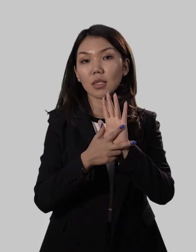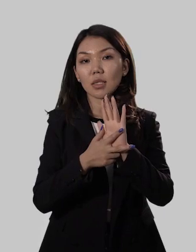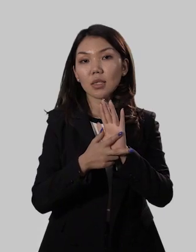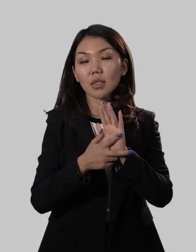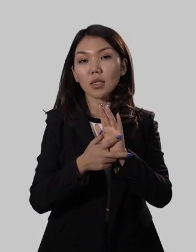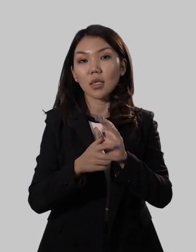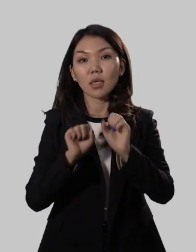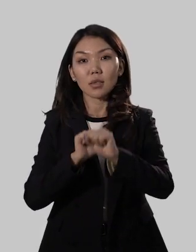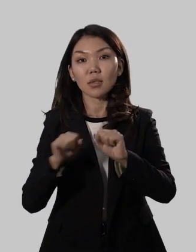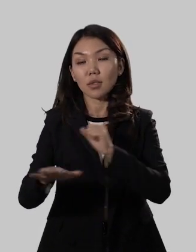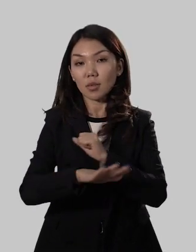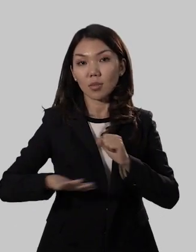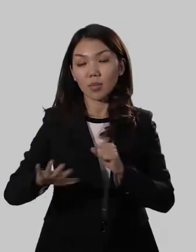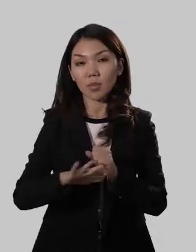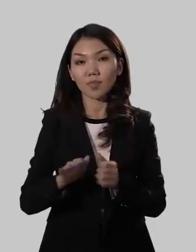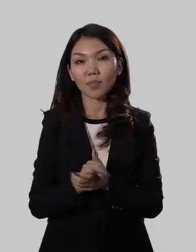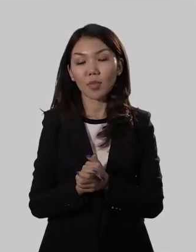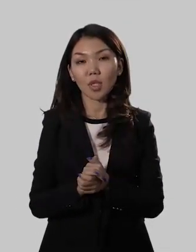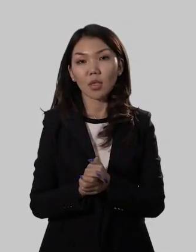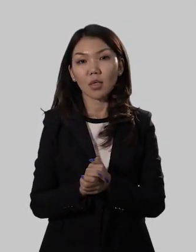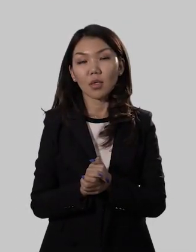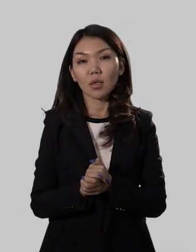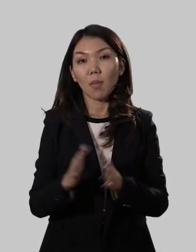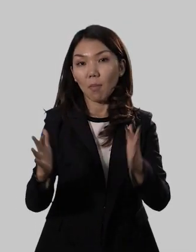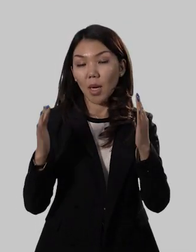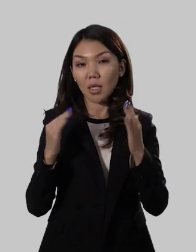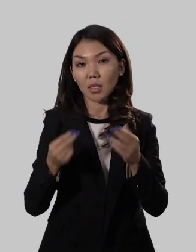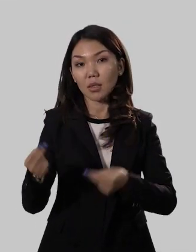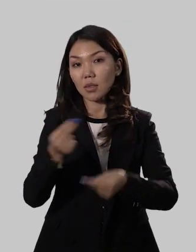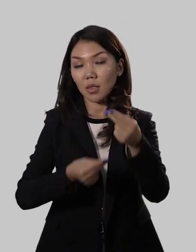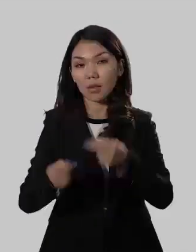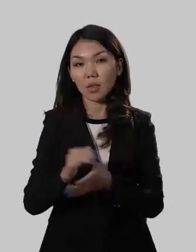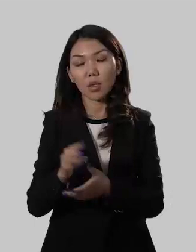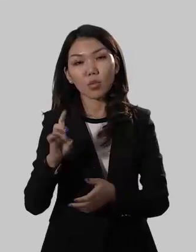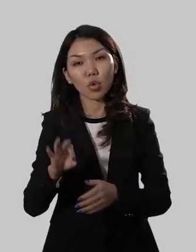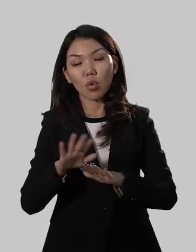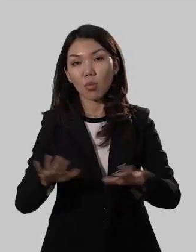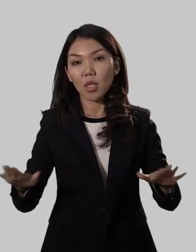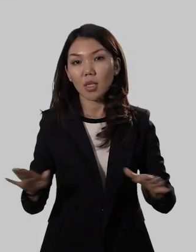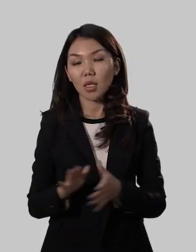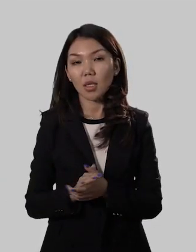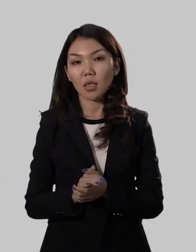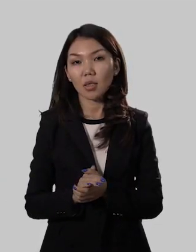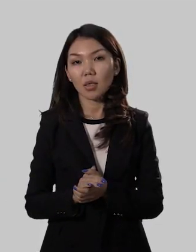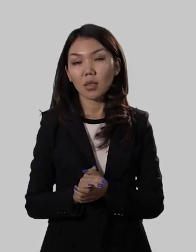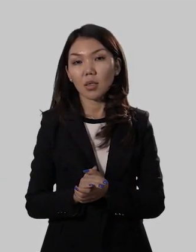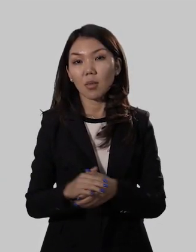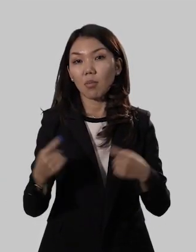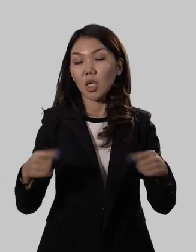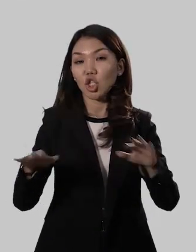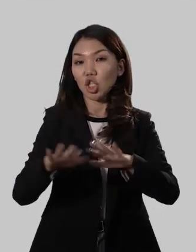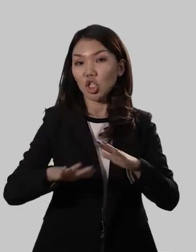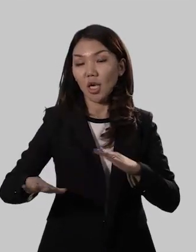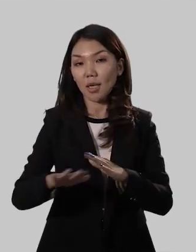корук, 9 мамлекеттик жаратылыш паркы түшүрүлгөн. Бирок, балдар, картага түшпөй калган корук